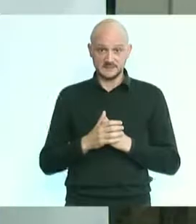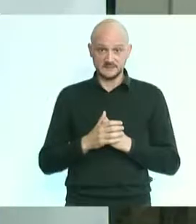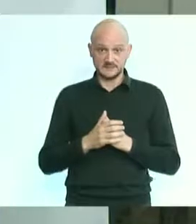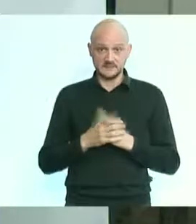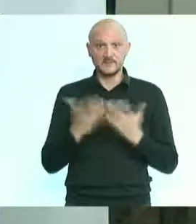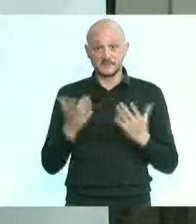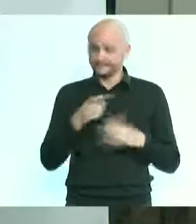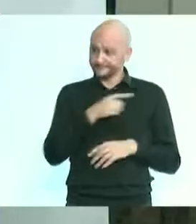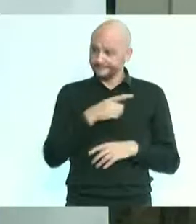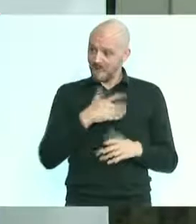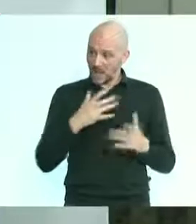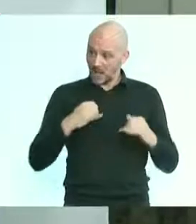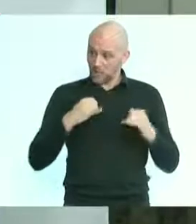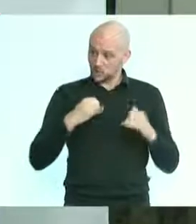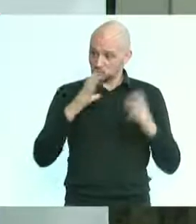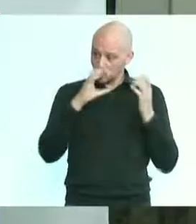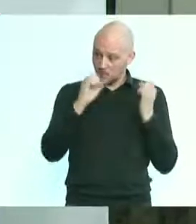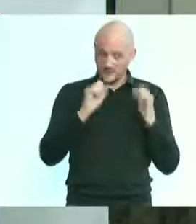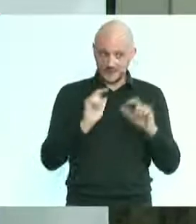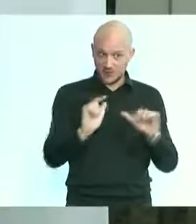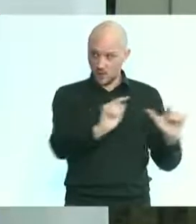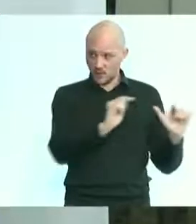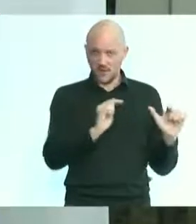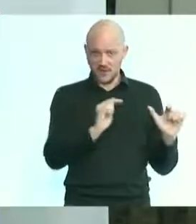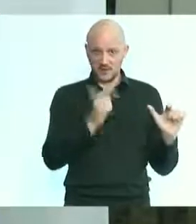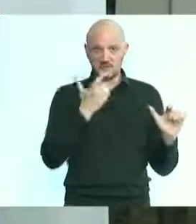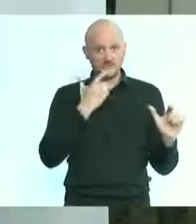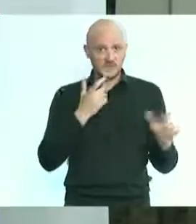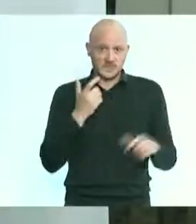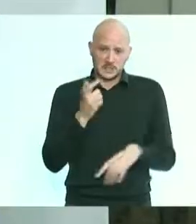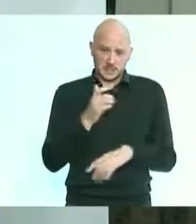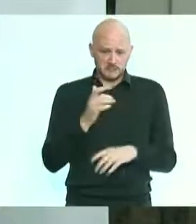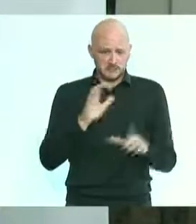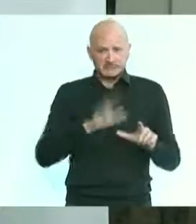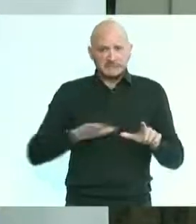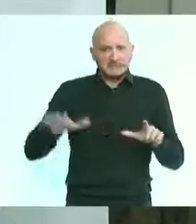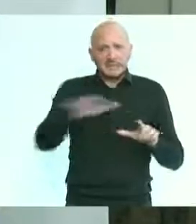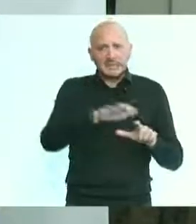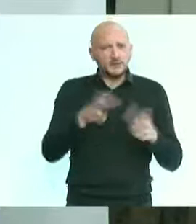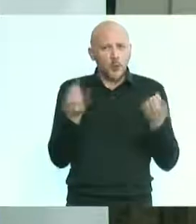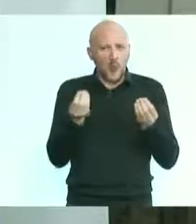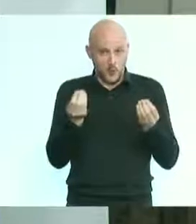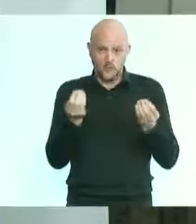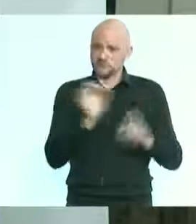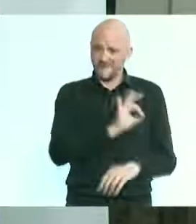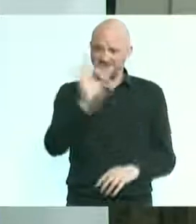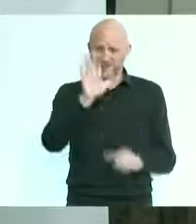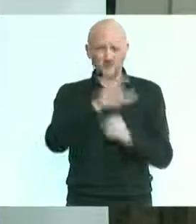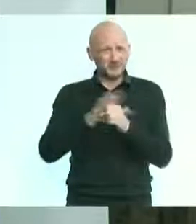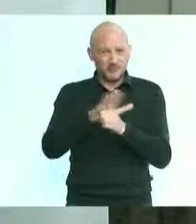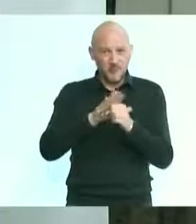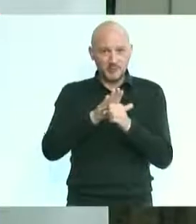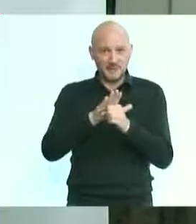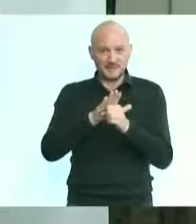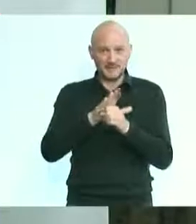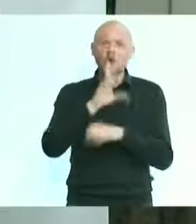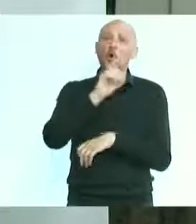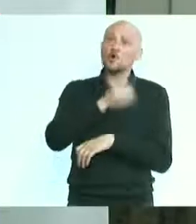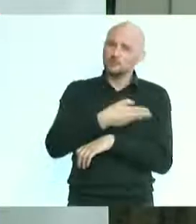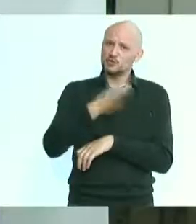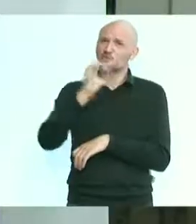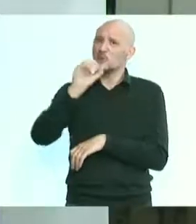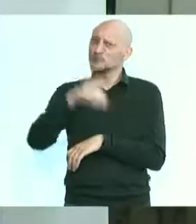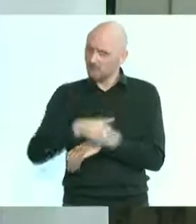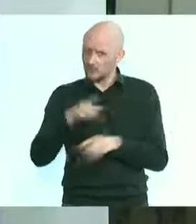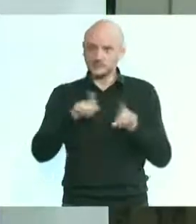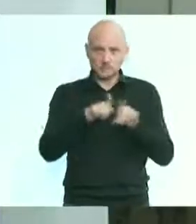disposition potentielle. C'est partout en France. Partout en France, sur tous les territoires, outre-mer également, bien sûr, partout